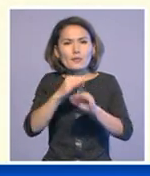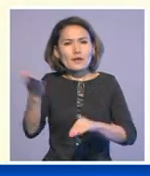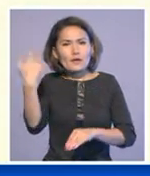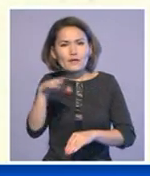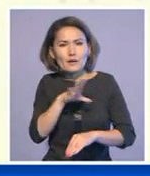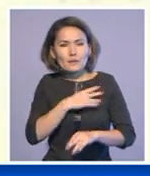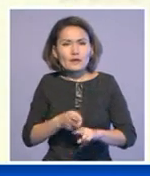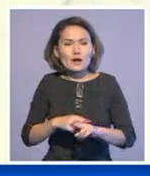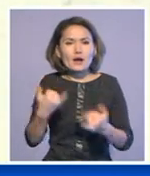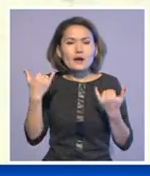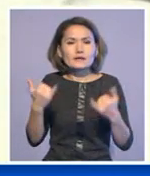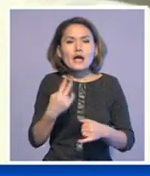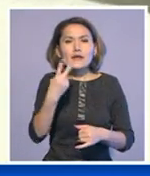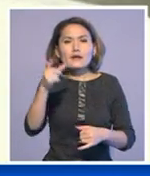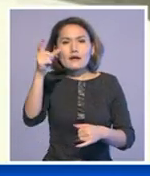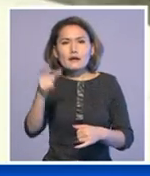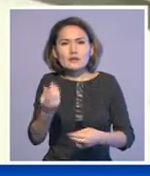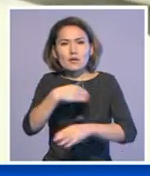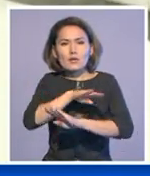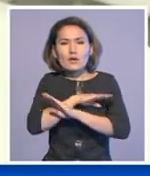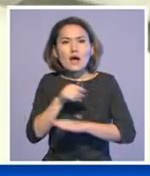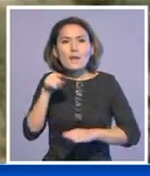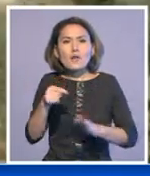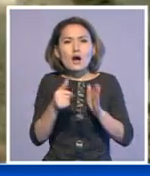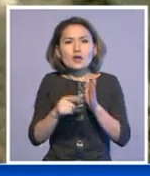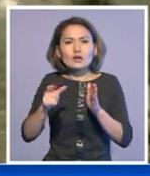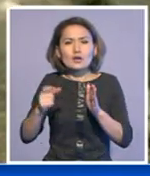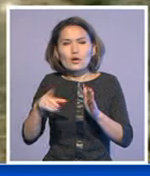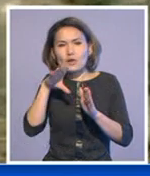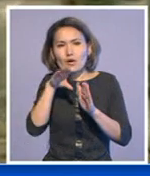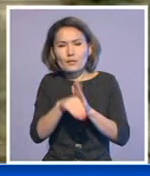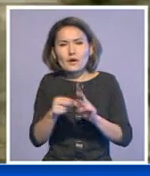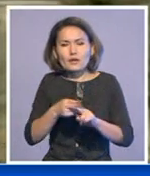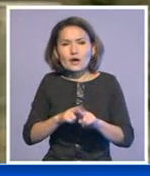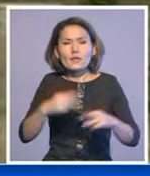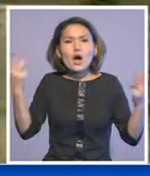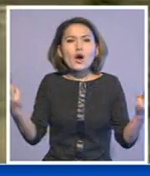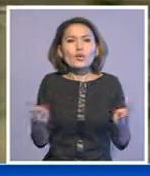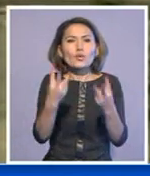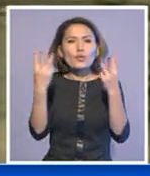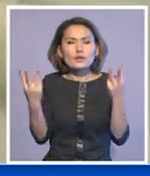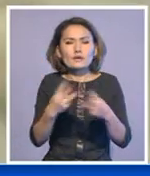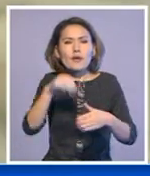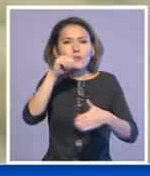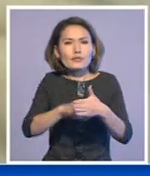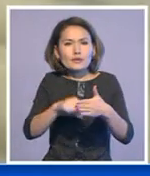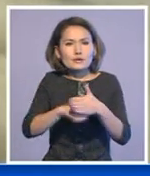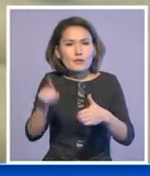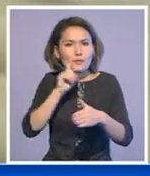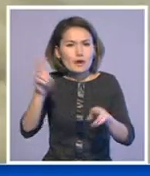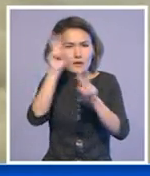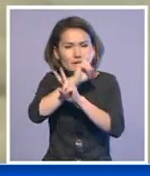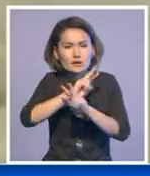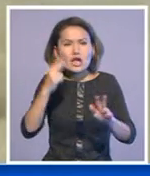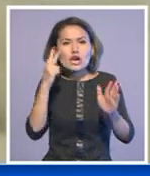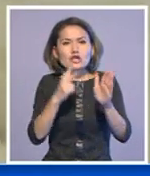жараланды. Олардың екеуі ауыр халде жатыр. 1600 адам сиятын аудиторияда басталған оттың неден тұтанғаны белгісіз. 84,5 мың шаршы